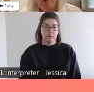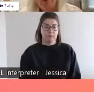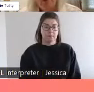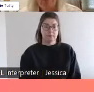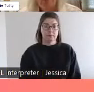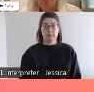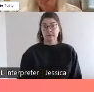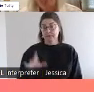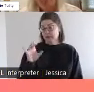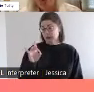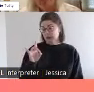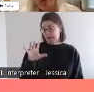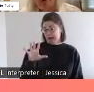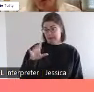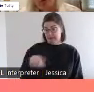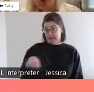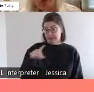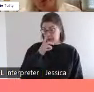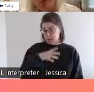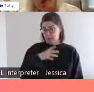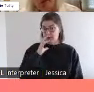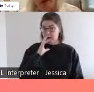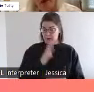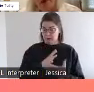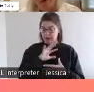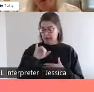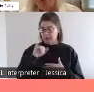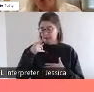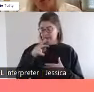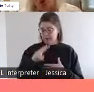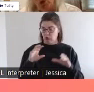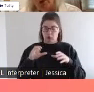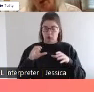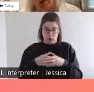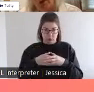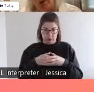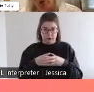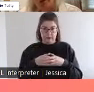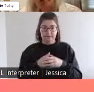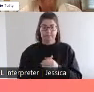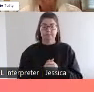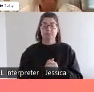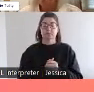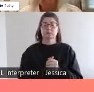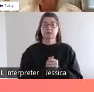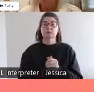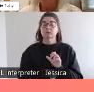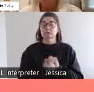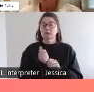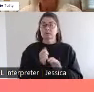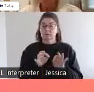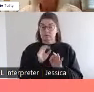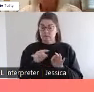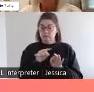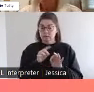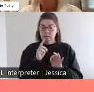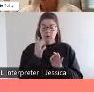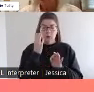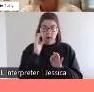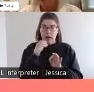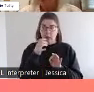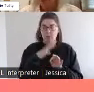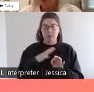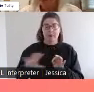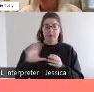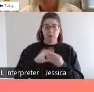Encore une fois, 85 femmes ont fait partie de groupes étant victimes